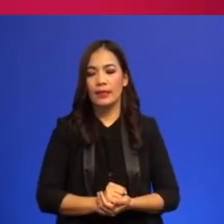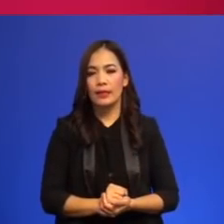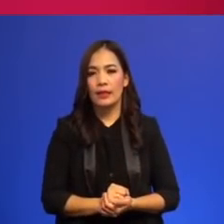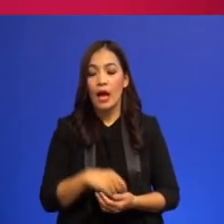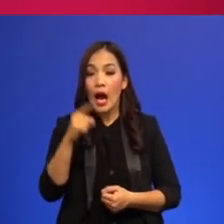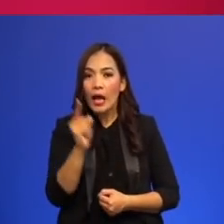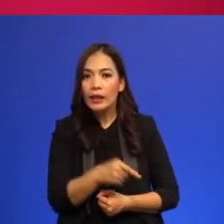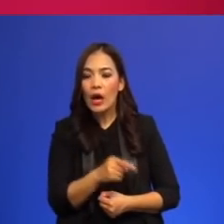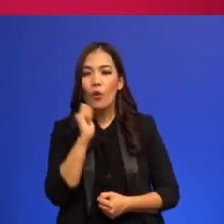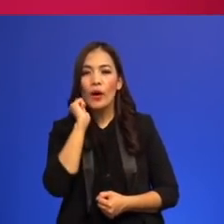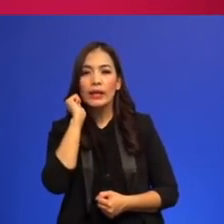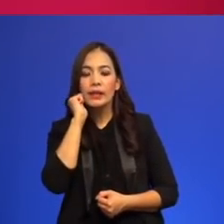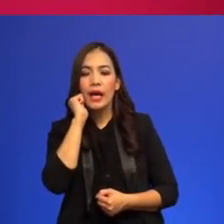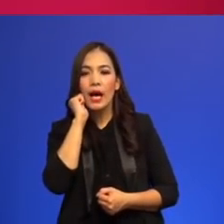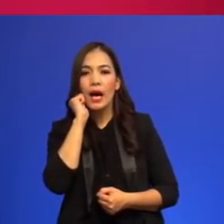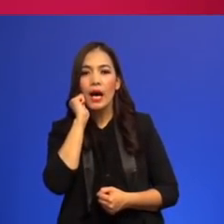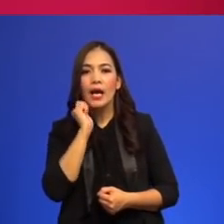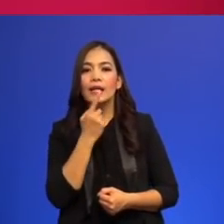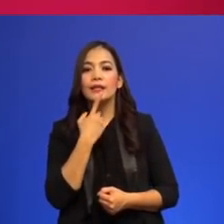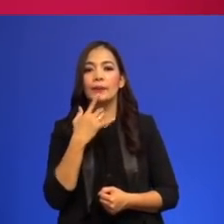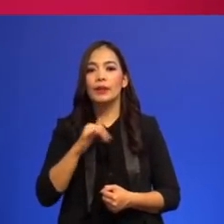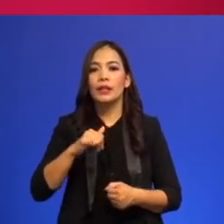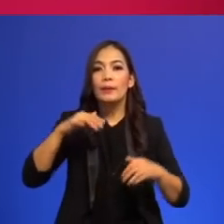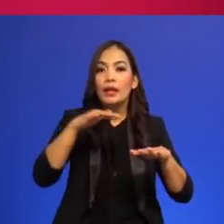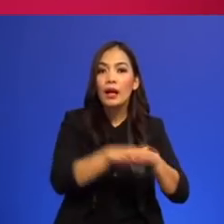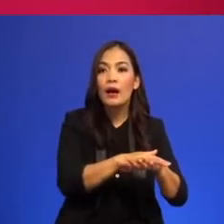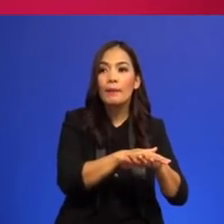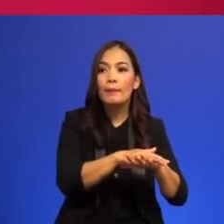Atau wanita yang menyandera suami.